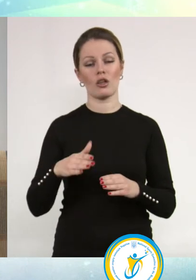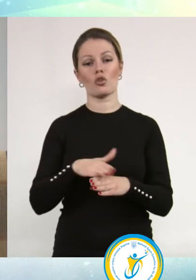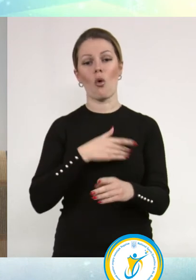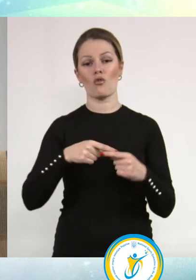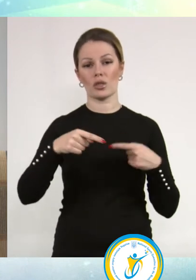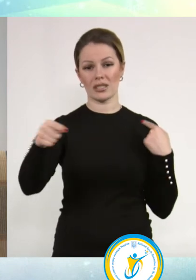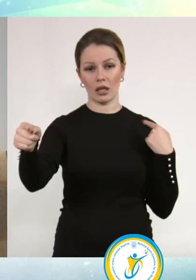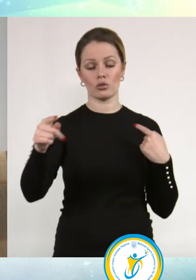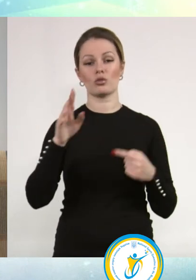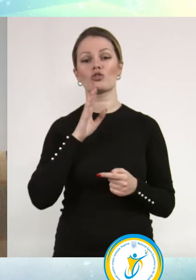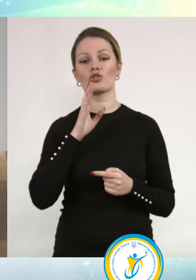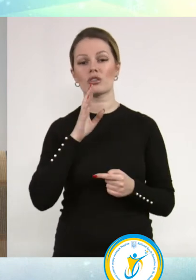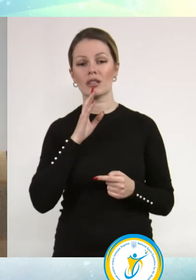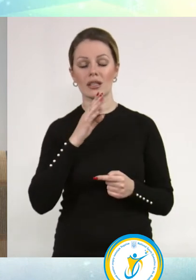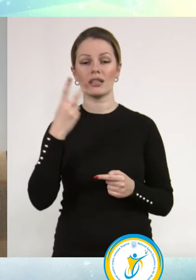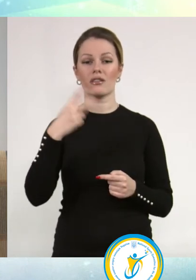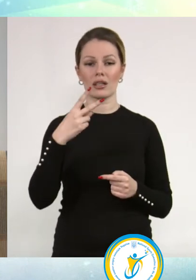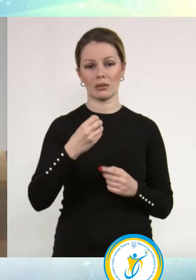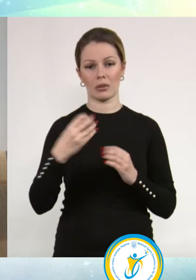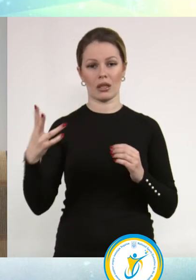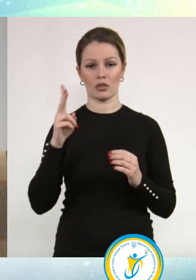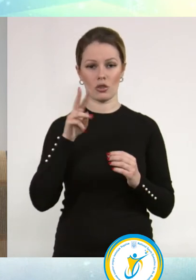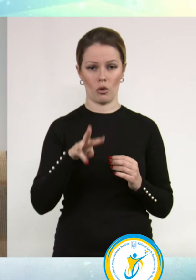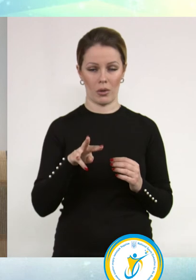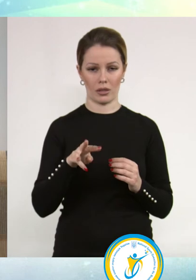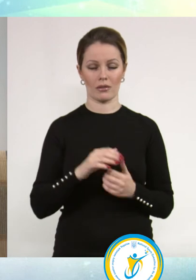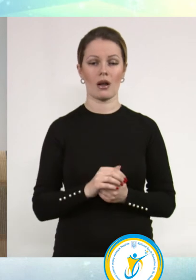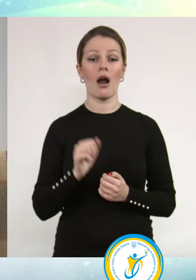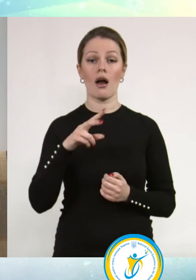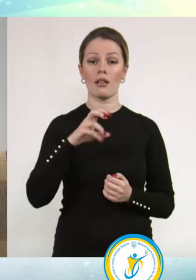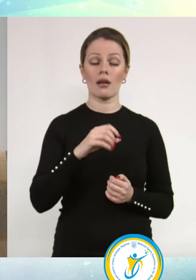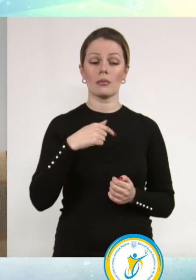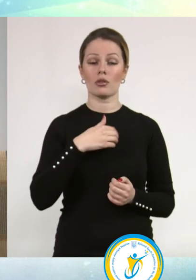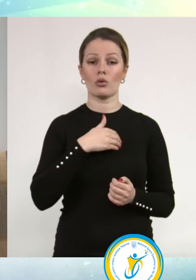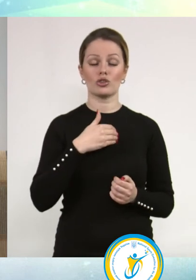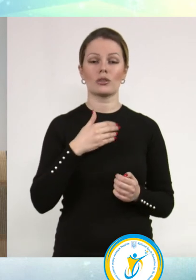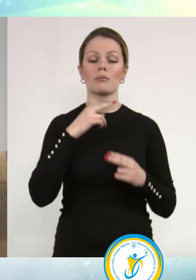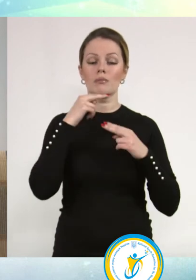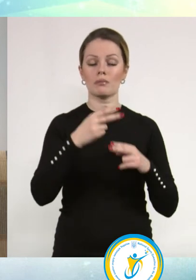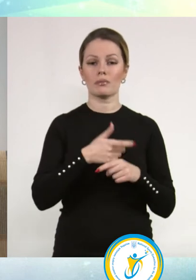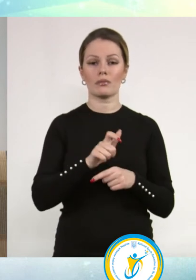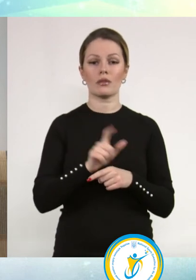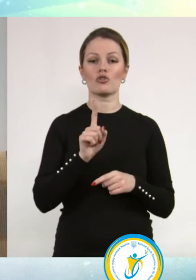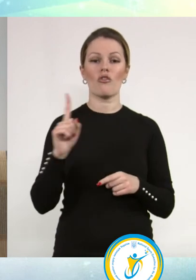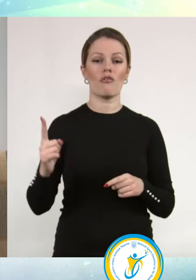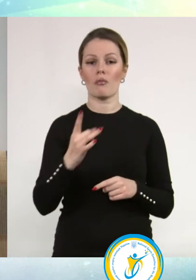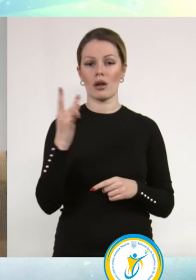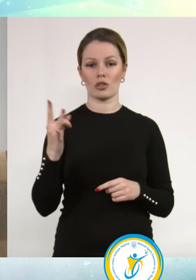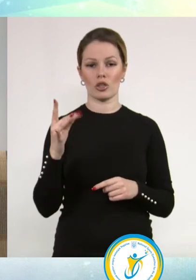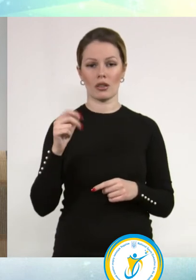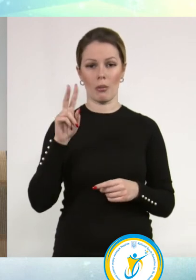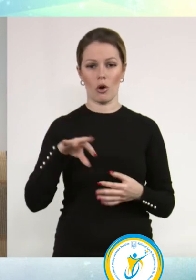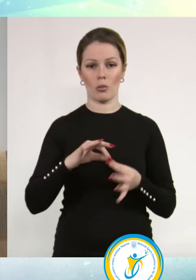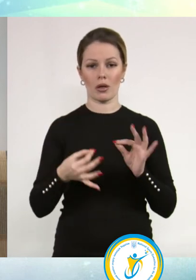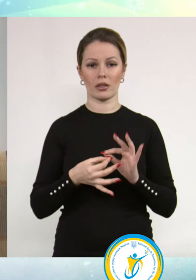жінки на довгу дистанцію 20 і 15 кілометрів відповідно. Але мені хочеться акцентувати увагу, що вперше